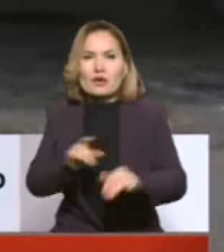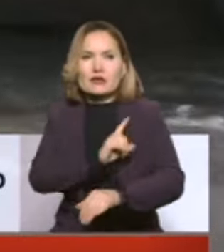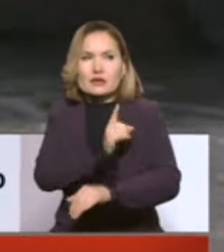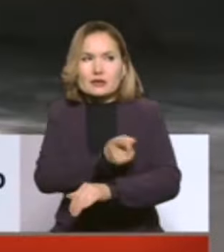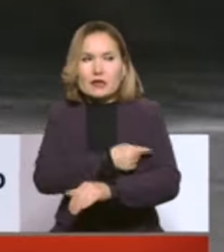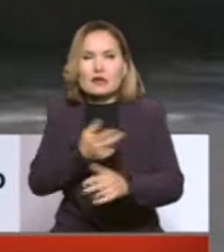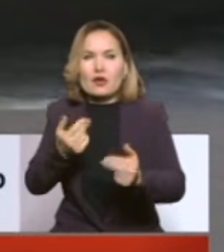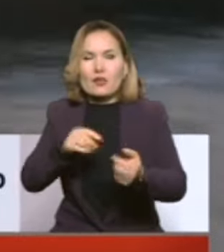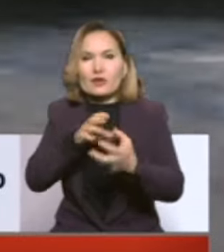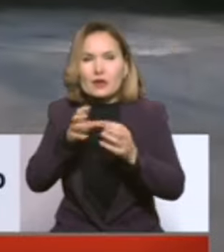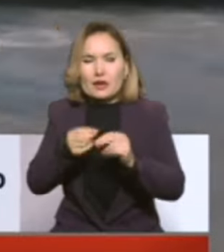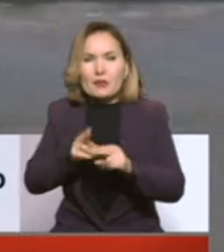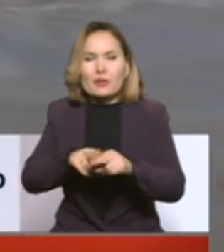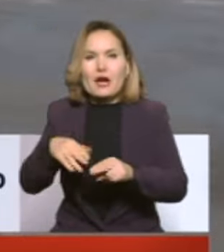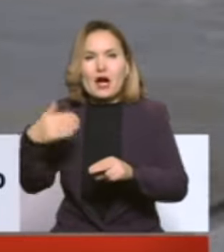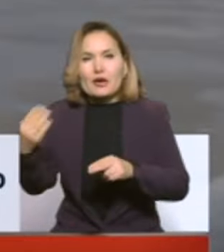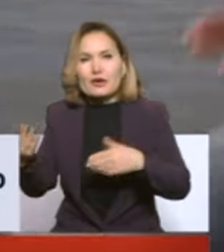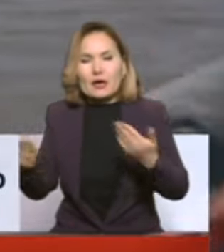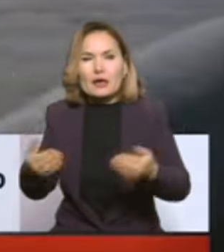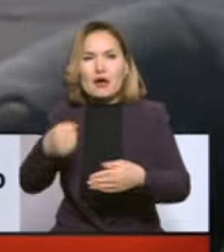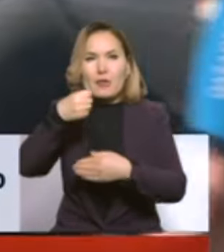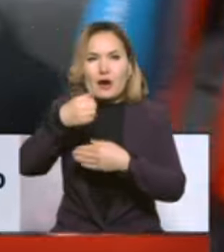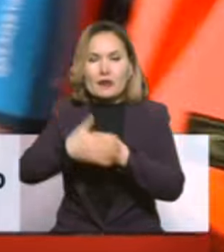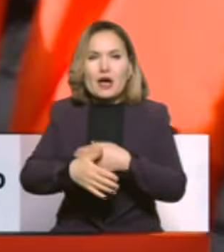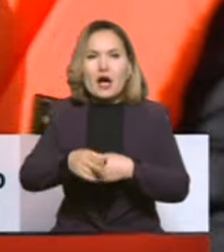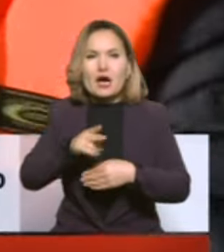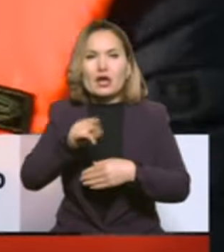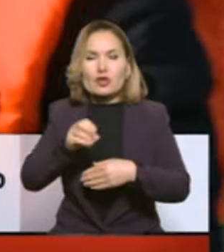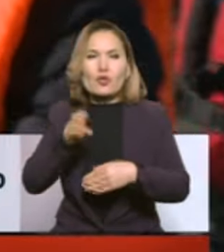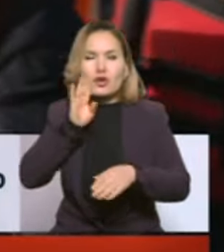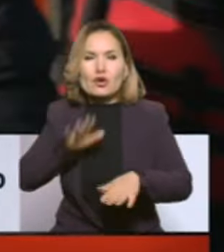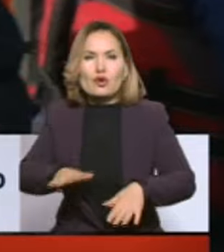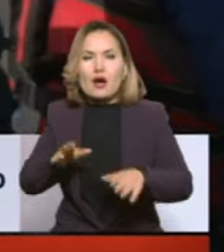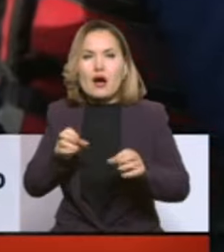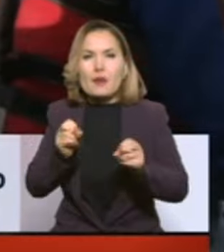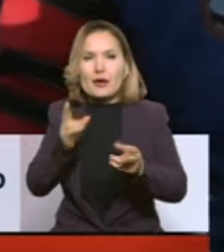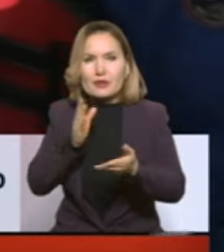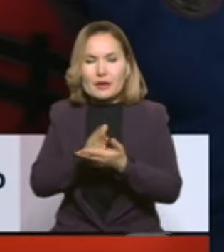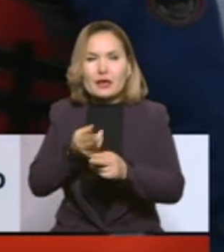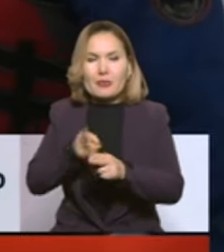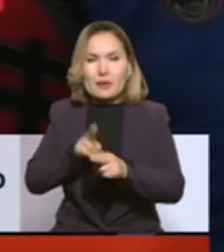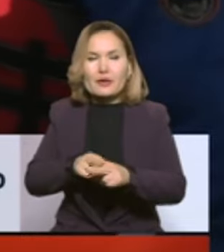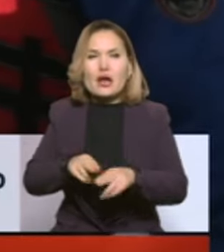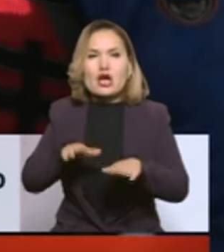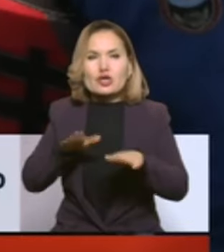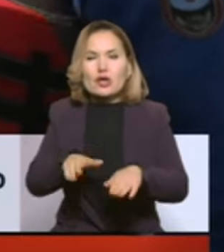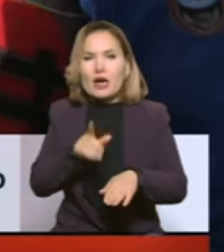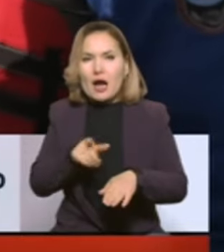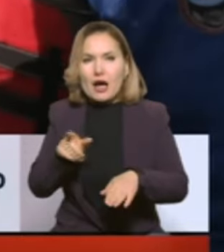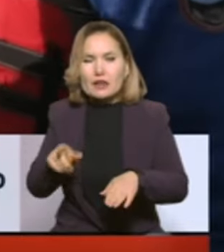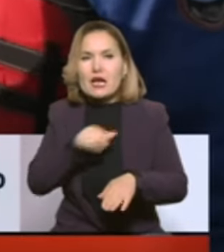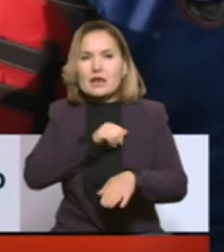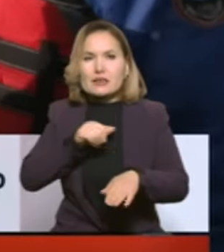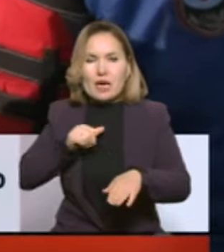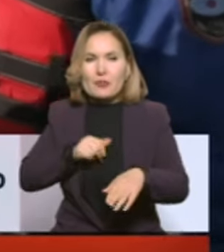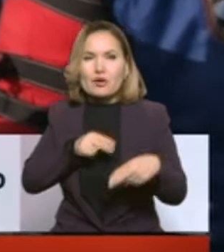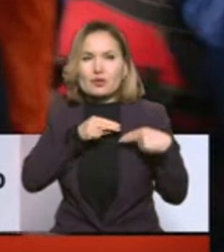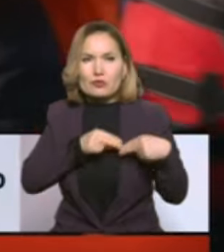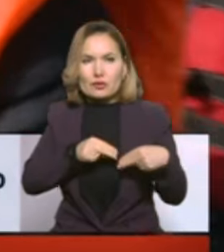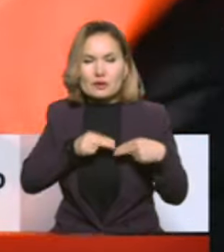Бұлай жалғасса, арғы беттегі аудан орталығы Қаратөбенде қызыл су басуы мүмкін. Сондықтан жергілікті тұрғындар міне өздерінің күштерімен